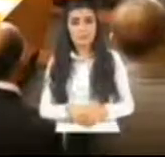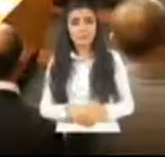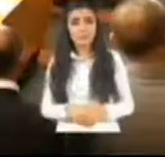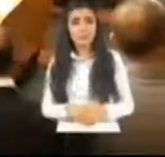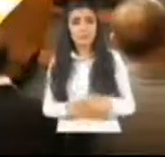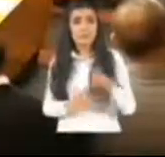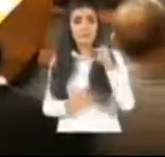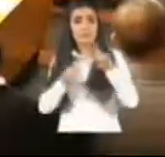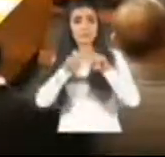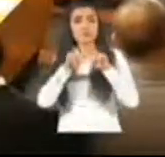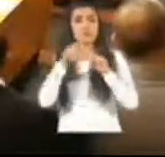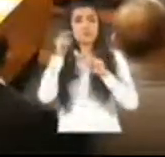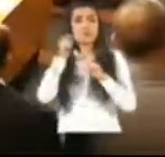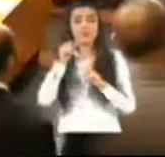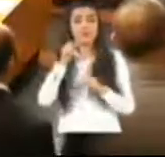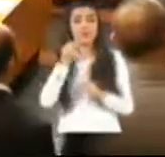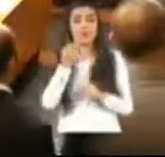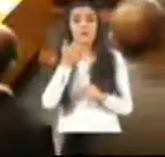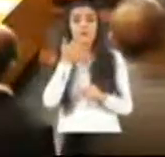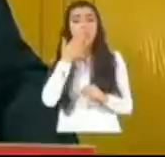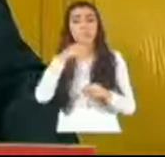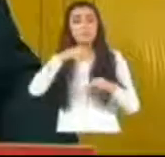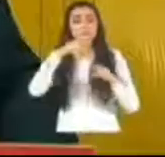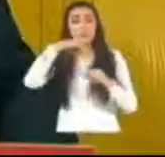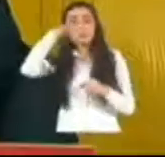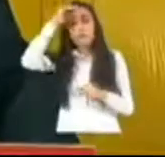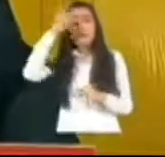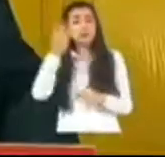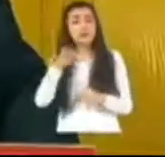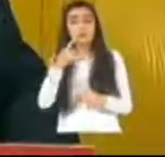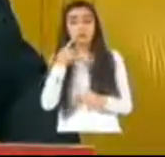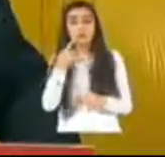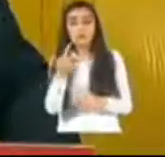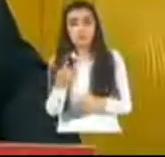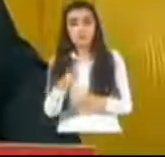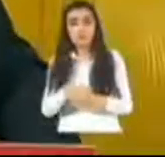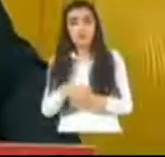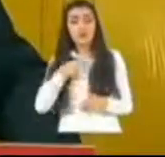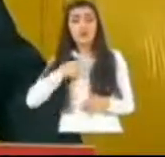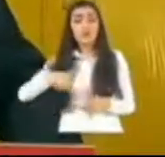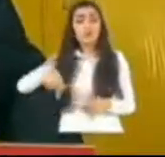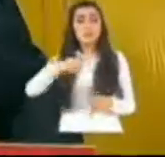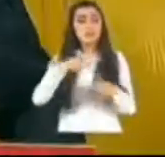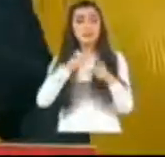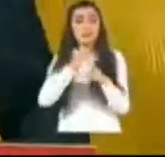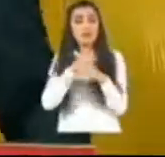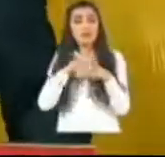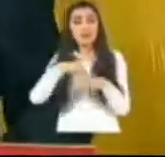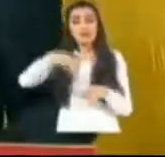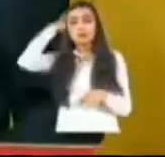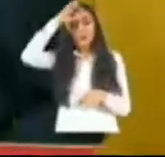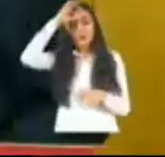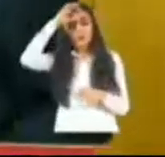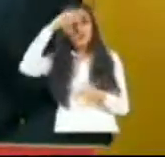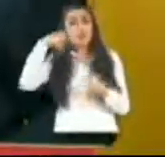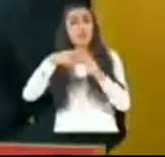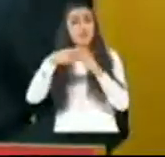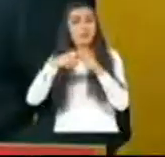Caniden öğrenci olmaz, gerçek öğrenciden cani çıkmaz. Biz Ege Üniversitesi